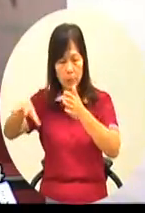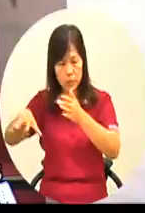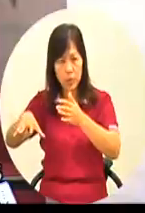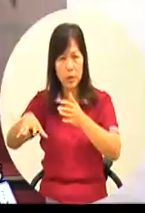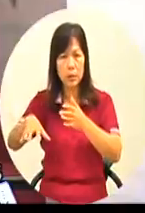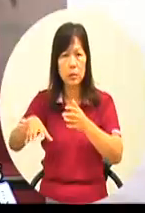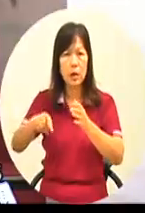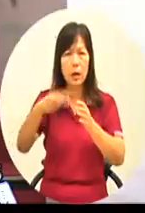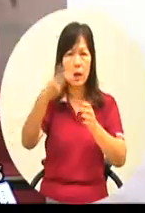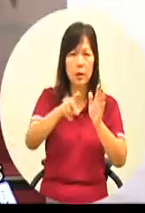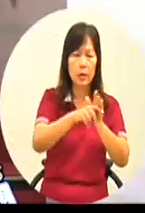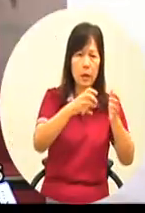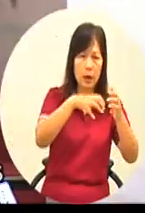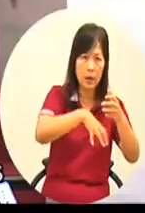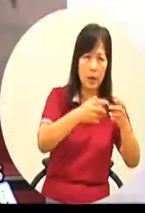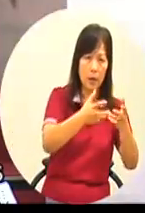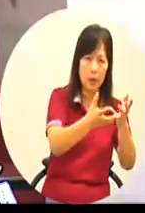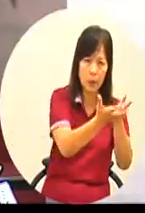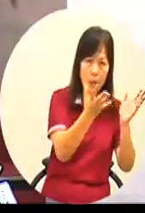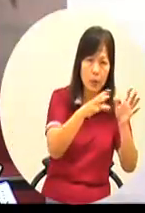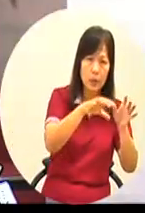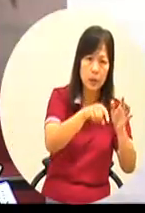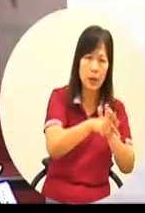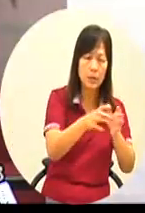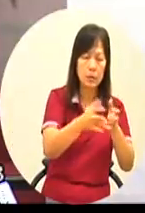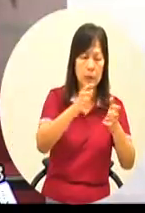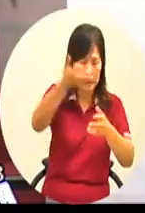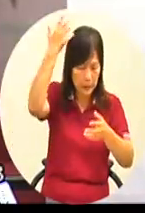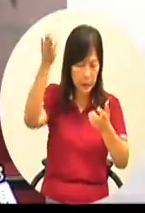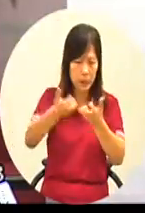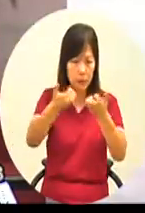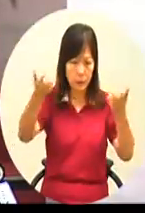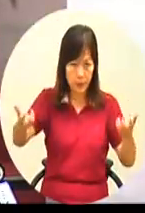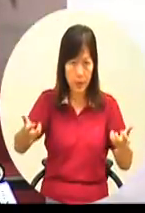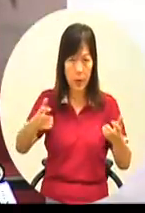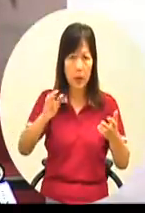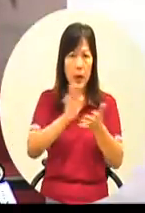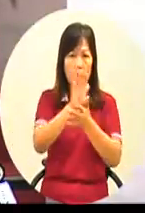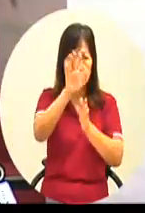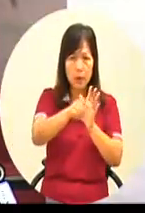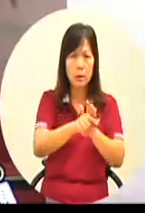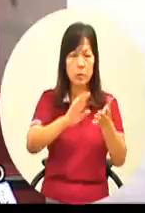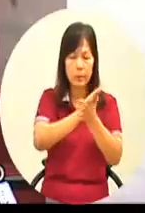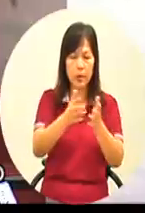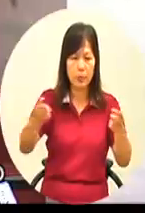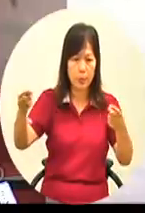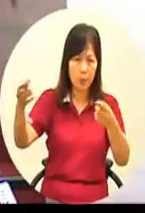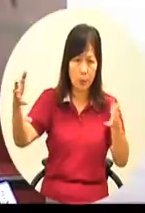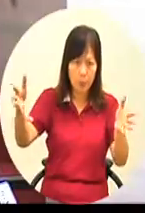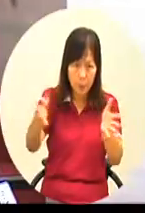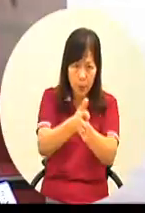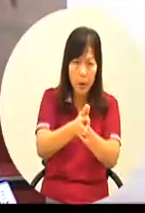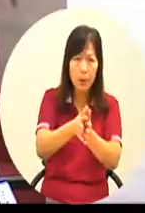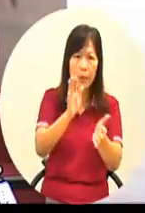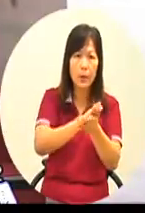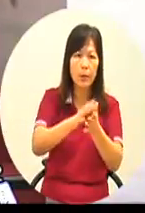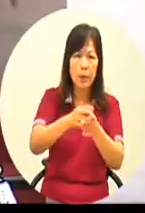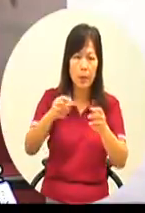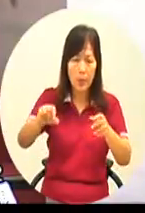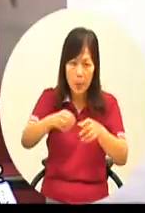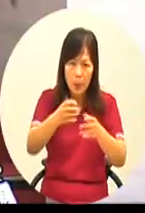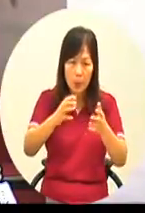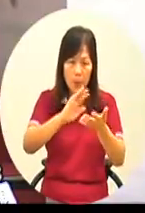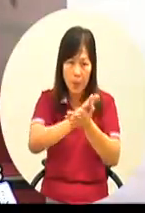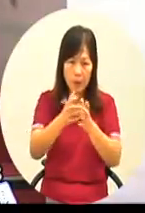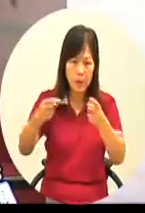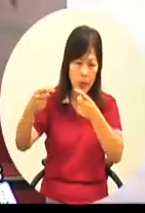在，其实会借由铁路地下化之后，过去是分开的两个， 是， 但是未来它其实会缝合的很漂亮，它其实会